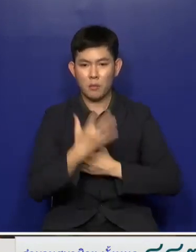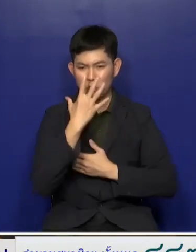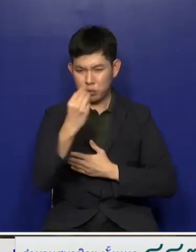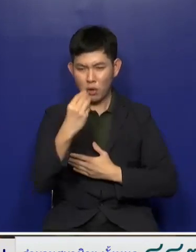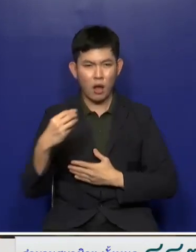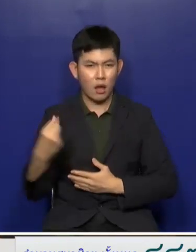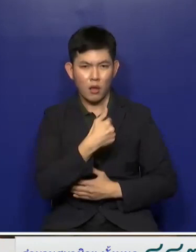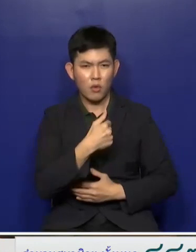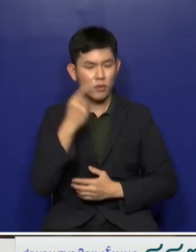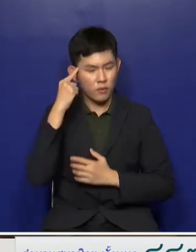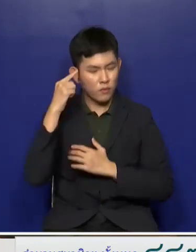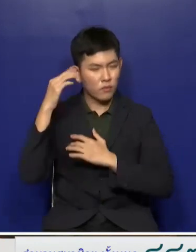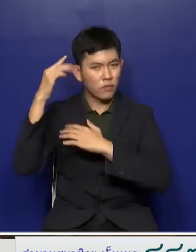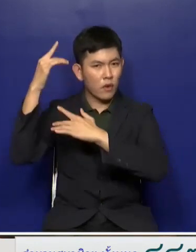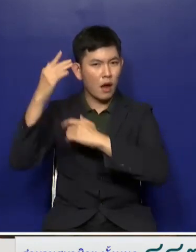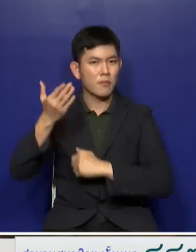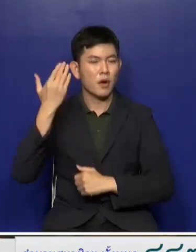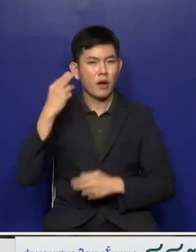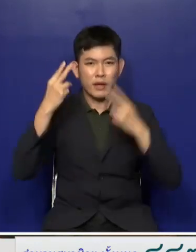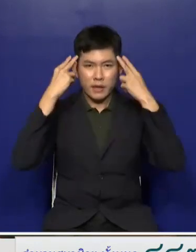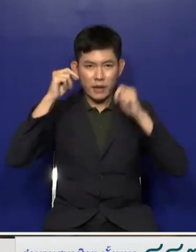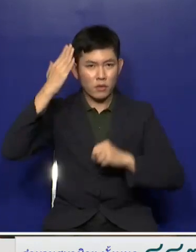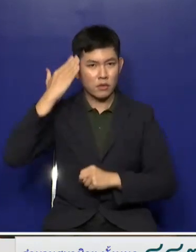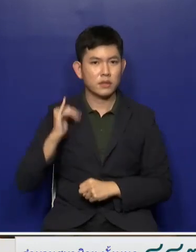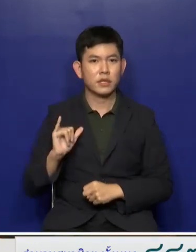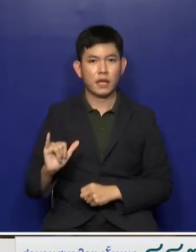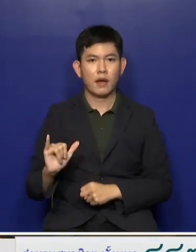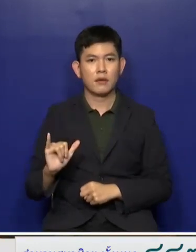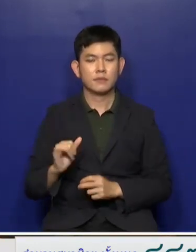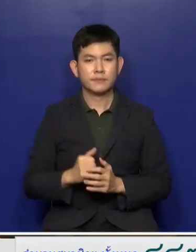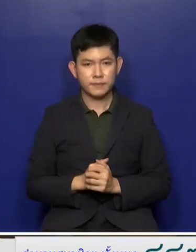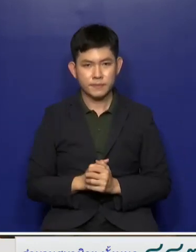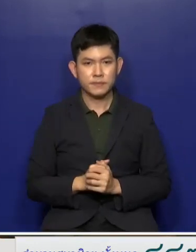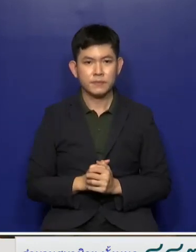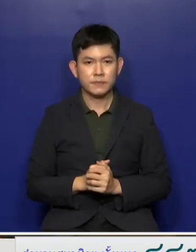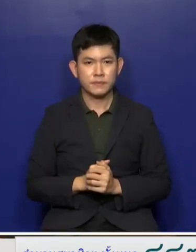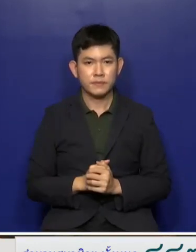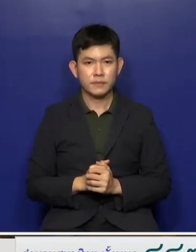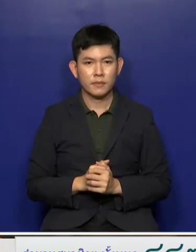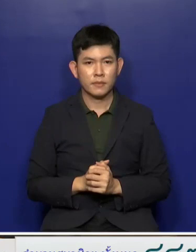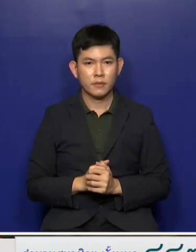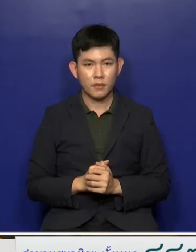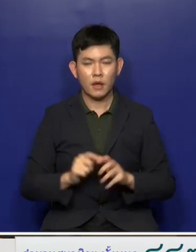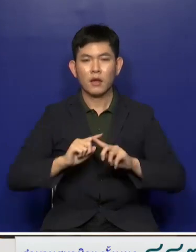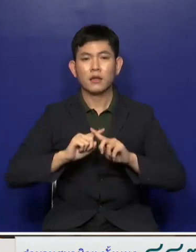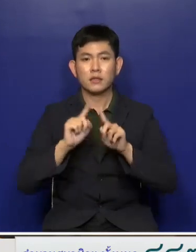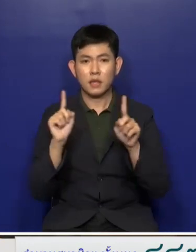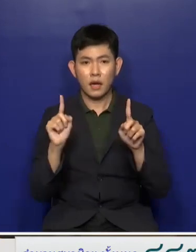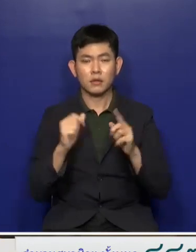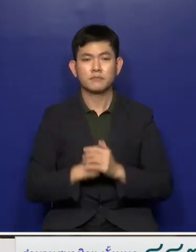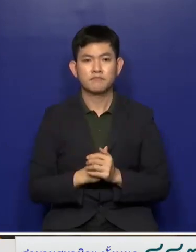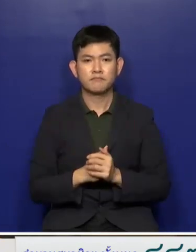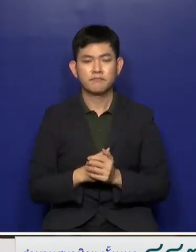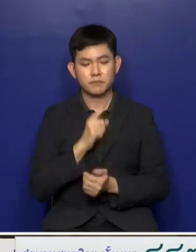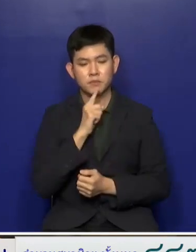มีความฝันมาตั้งแต่ยุคสมัยของท่านนายกยิ่งลักษณ์ชินวัตรแล้วก็ถูกคำพิพากษาให้ไปท